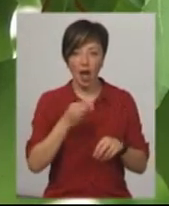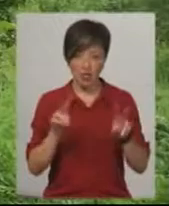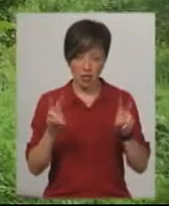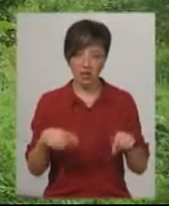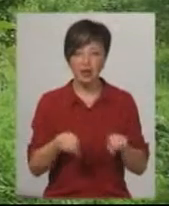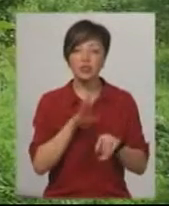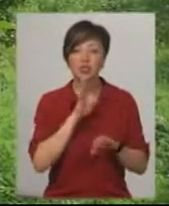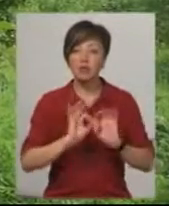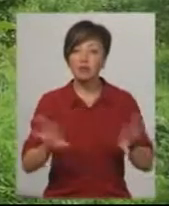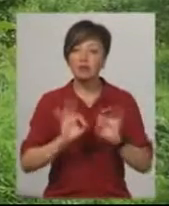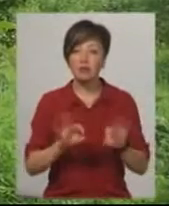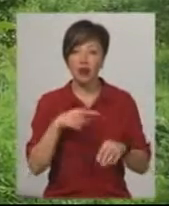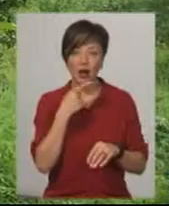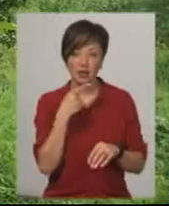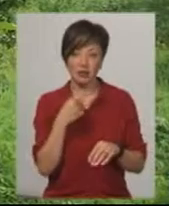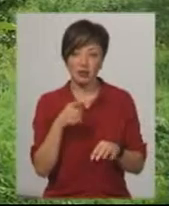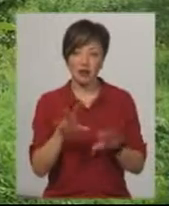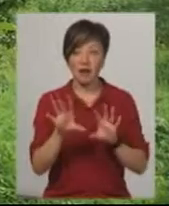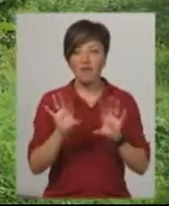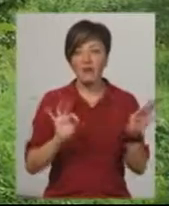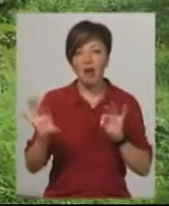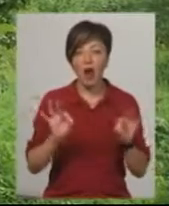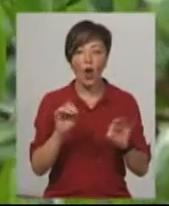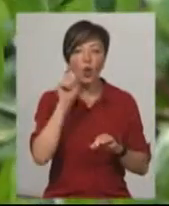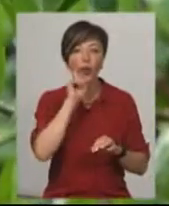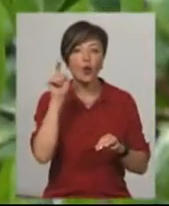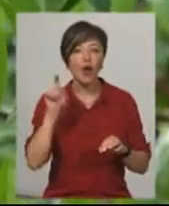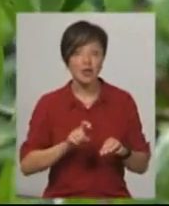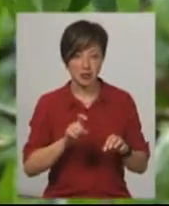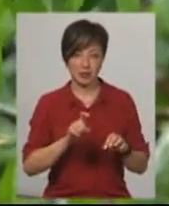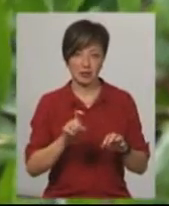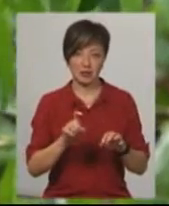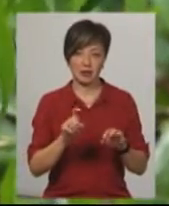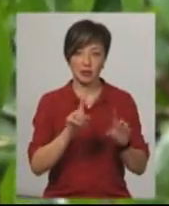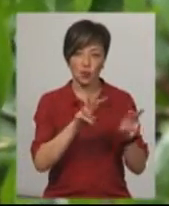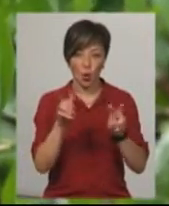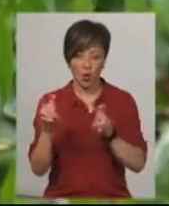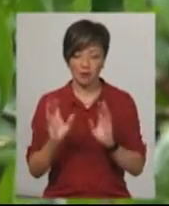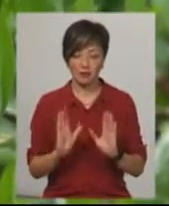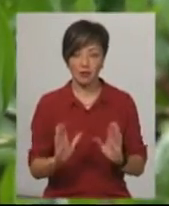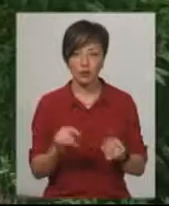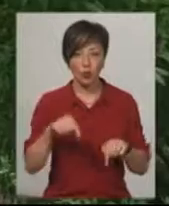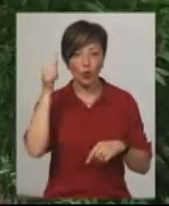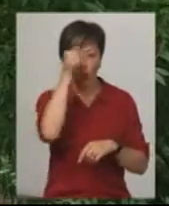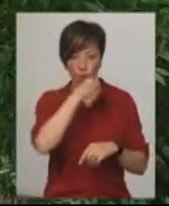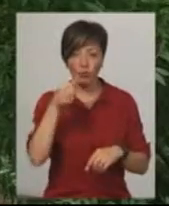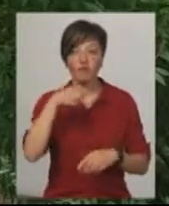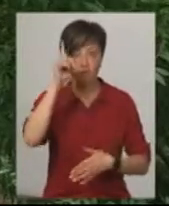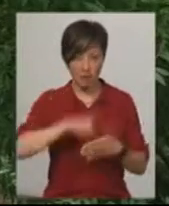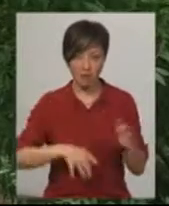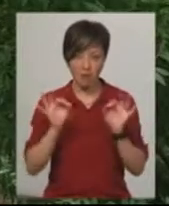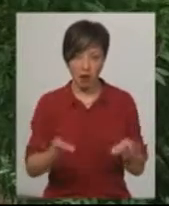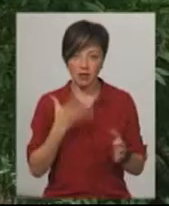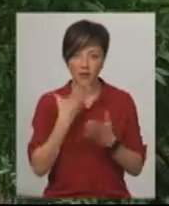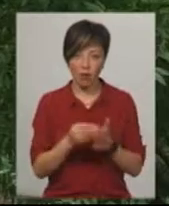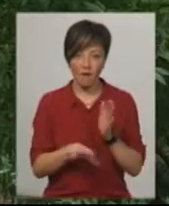Тетяна Васильєва називає себе в сенсі вибору сортів патріоткою, бо віддає перевагу вітчизняним селекціям. І каже, цього року пересвідчилася в правильності